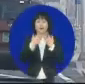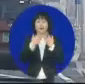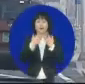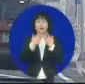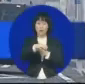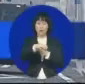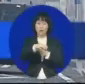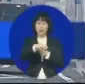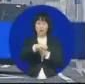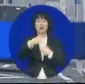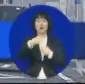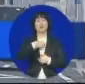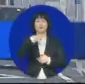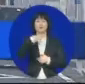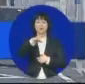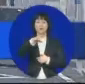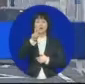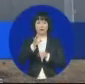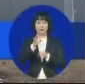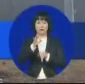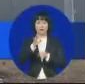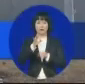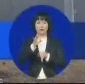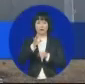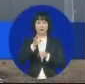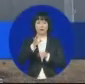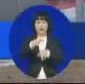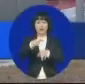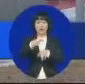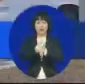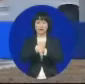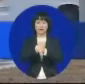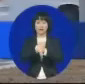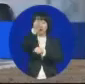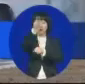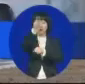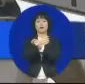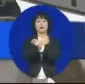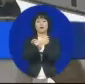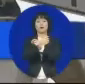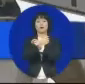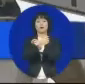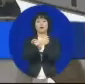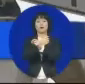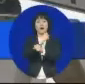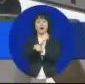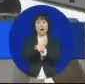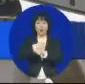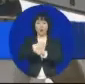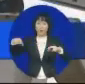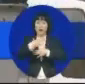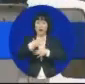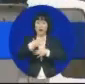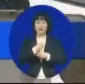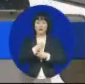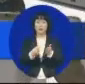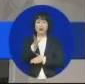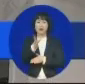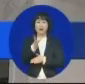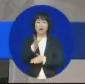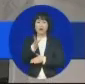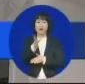지역과 사고 우려 지역의 25억원을 들여 교차로 구조 등 교통 체계를 개선하고 보행자 교통 안전을 위해